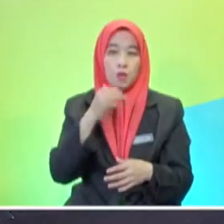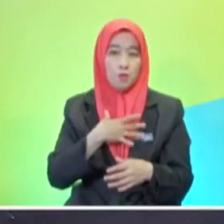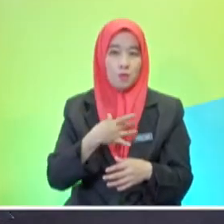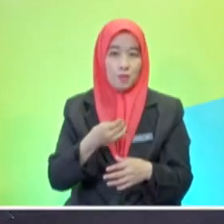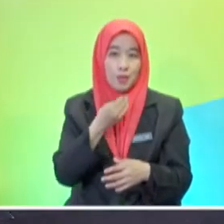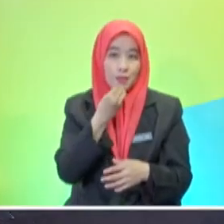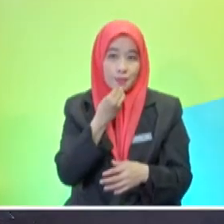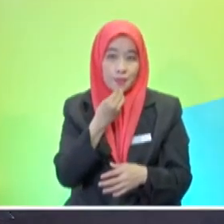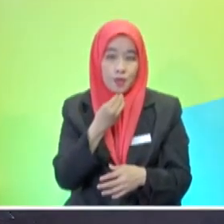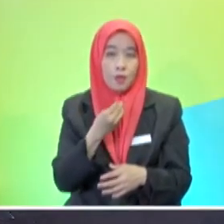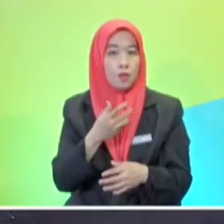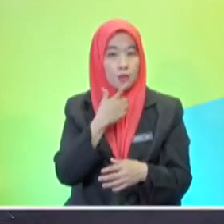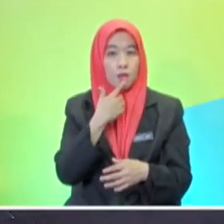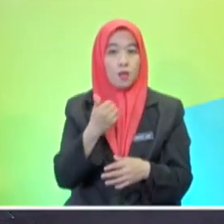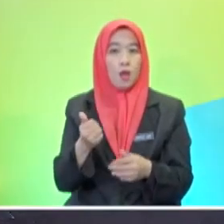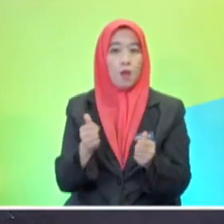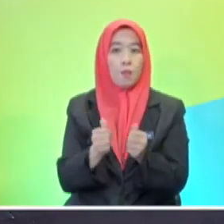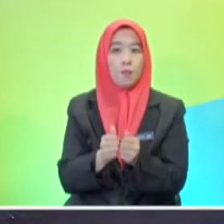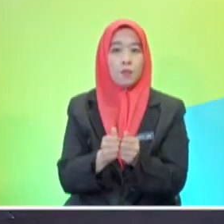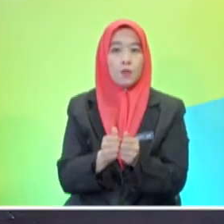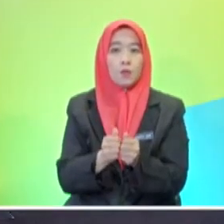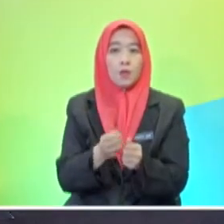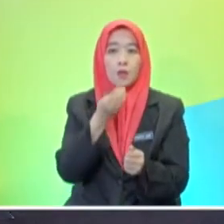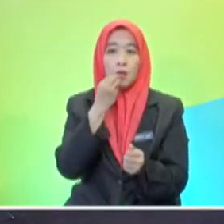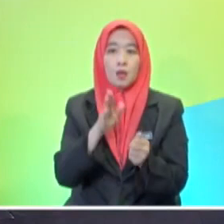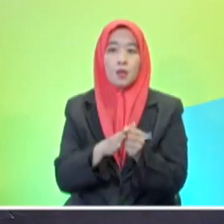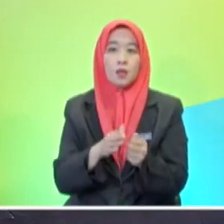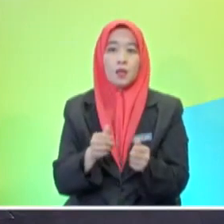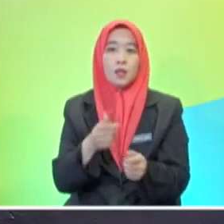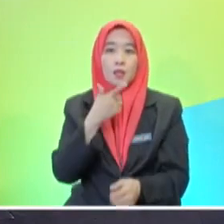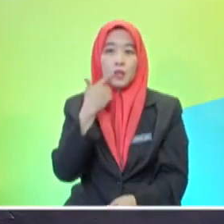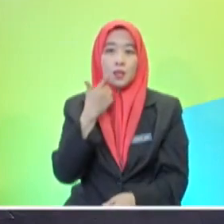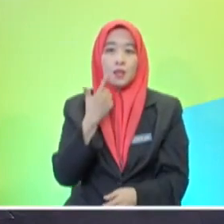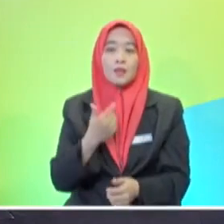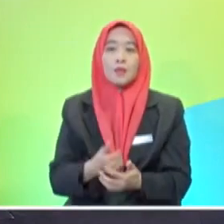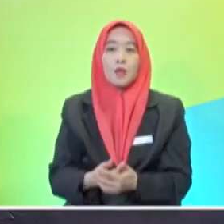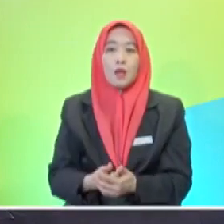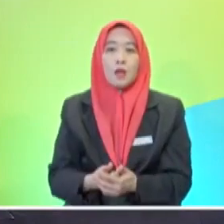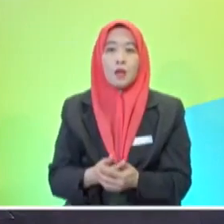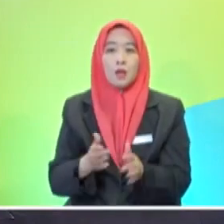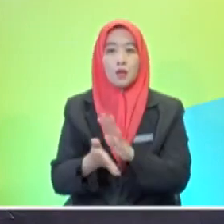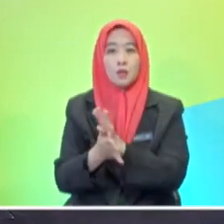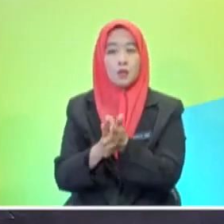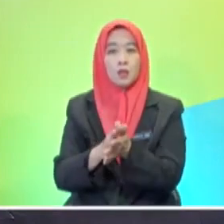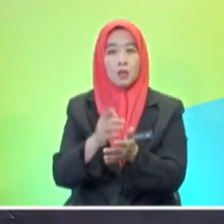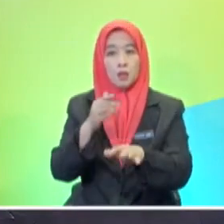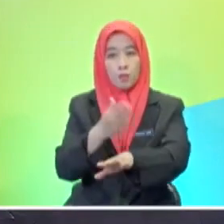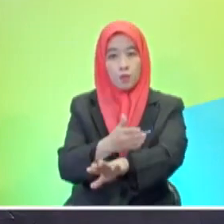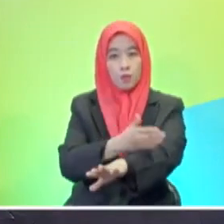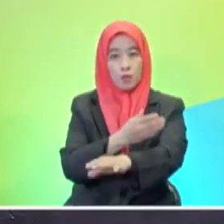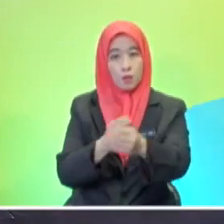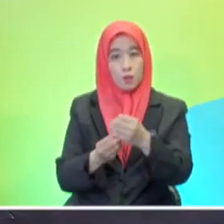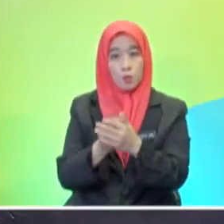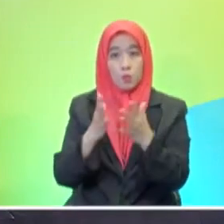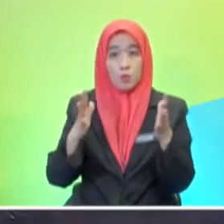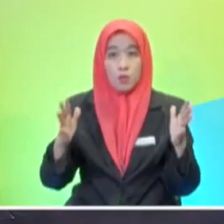cikgu. Memang sedap makan dengan belacan. Baik. Jadi ini adalah peringkat tumbesaran pokok yang kelima,